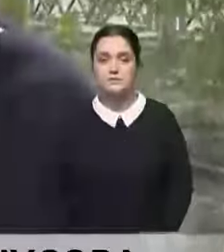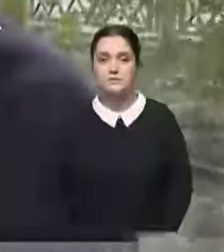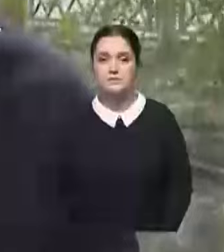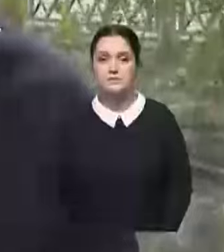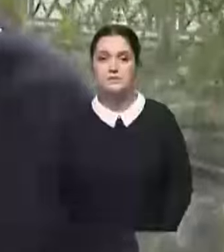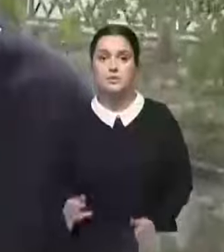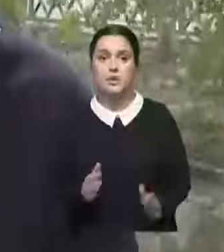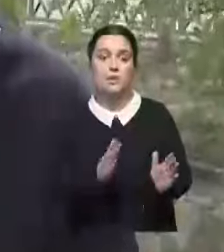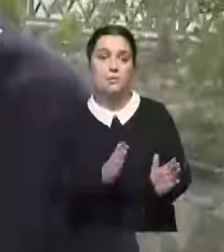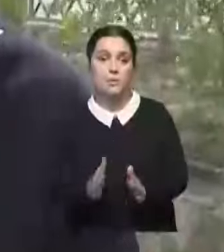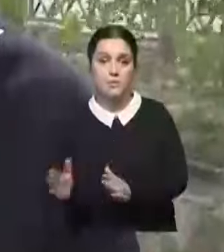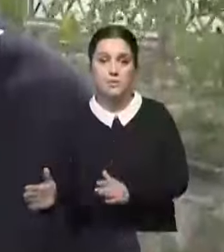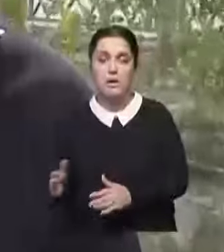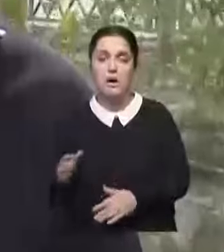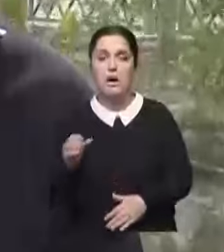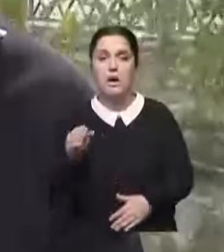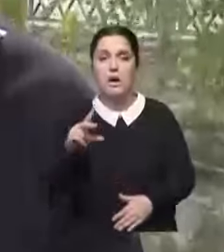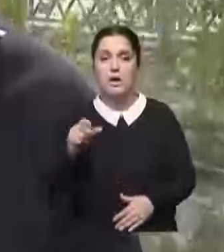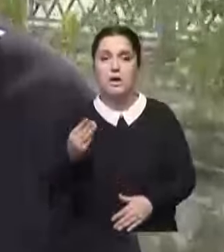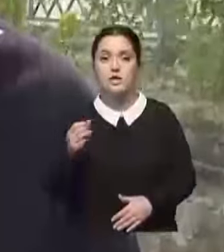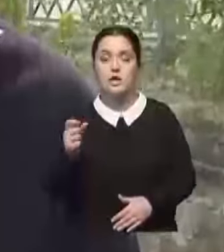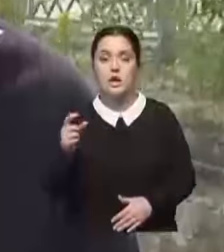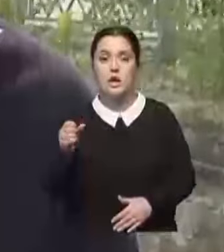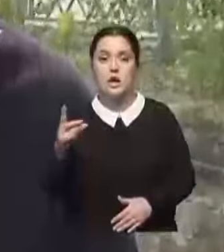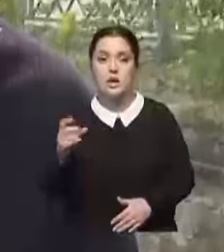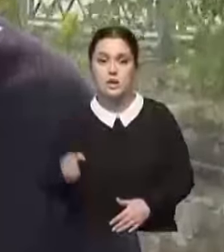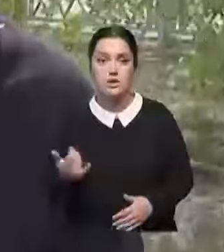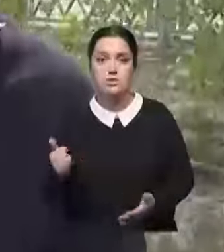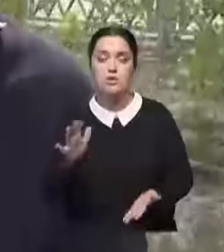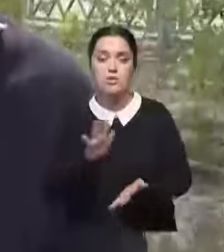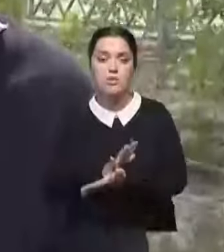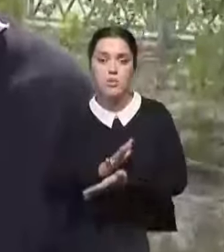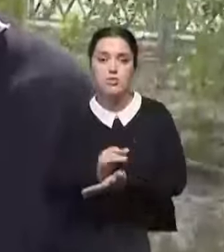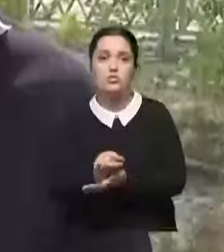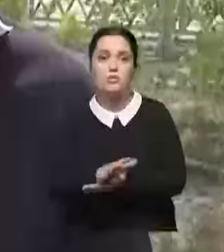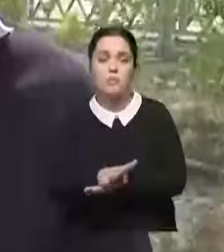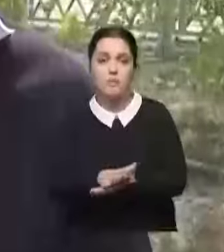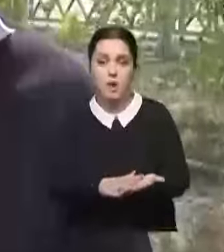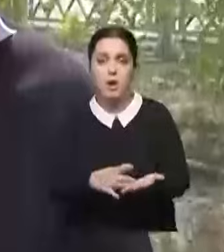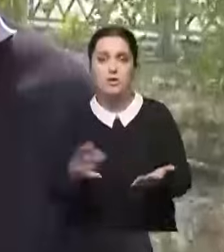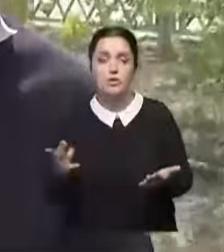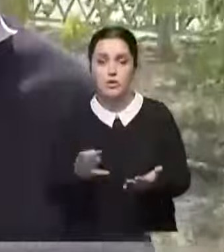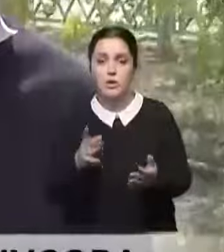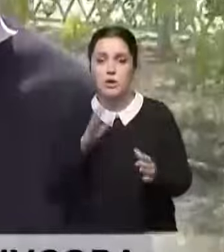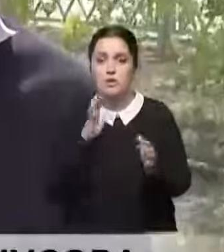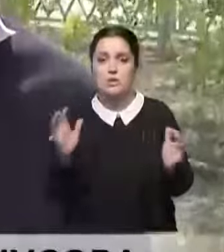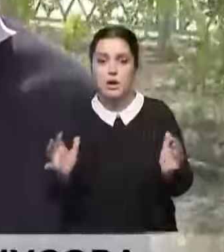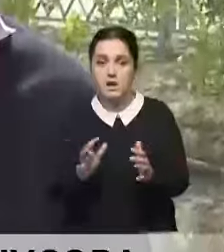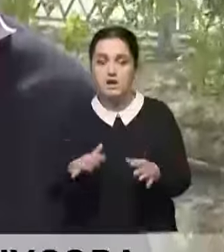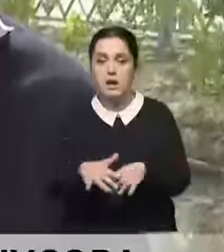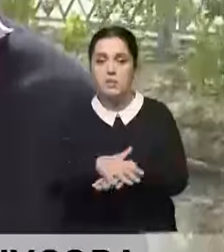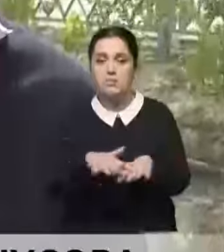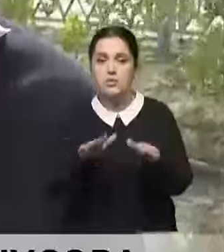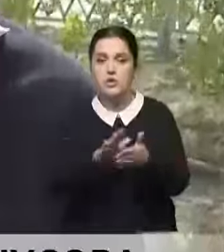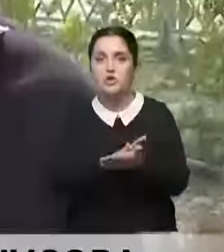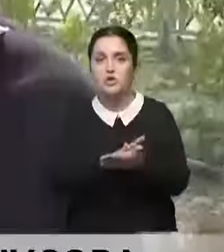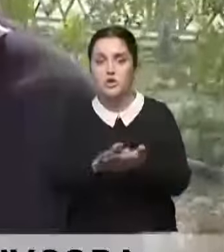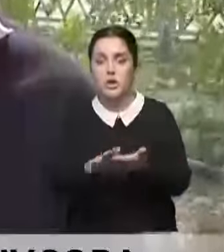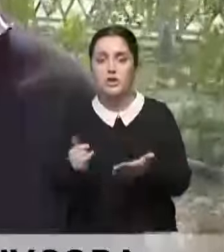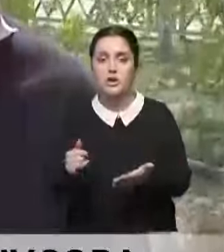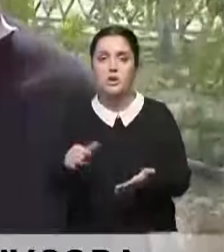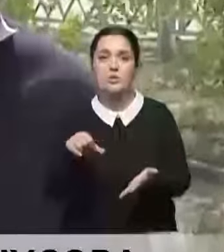Приводим в порядок улицу Алашахана. Уже собрали определенный объем мусора. Продолжаем дальше. Нужно содержать все общественные места в чистоте и